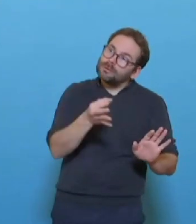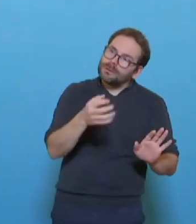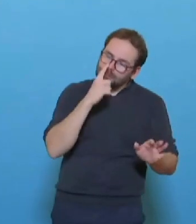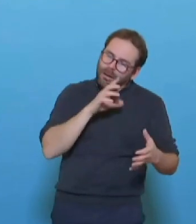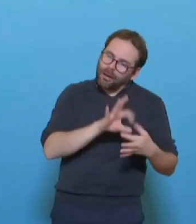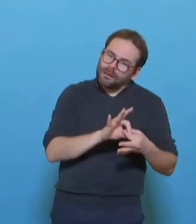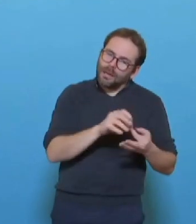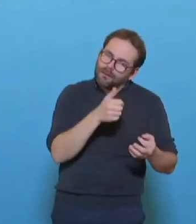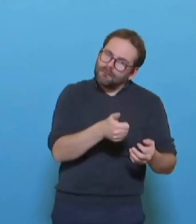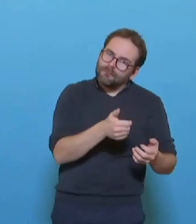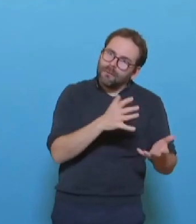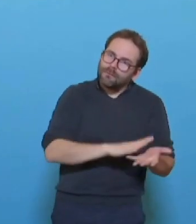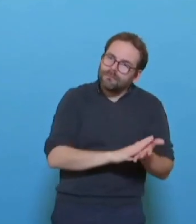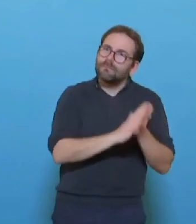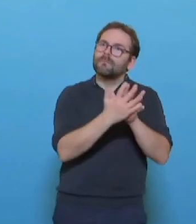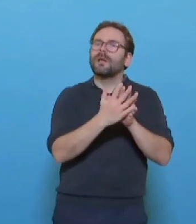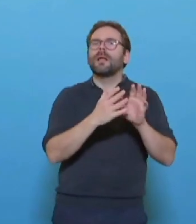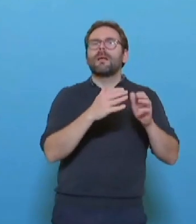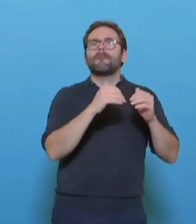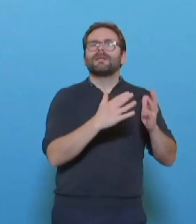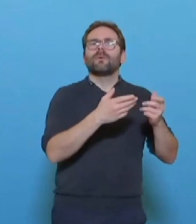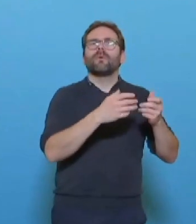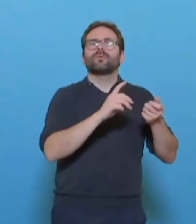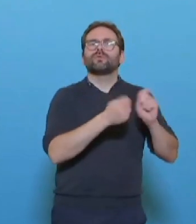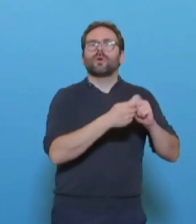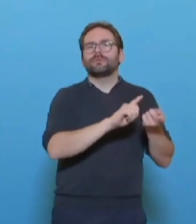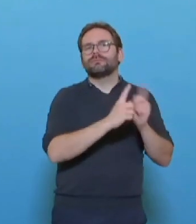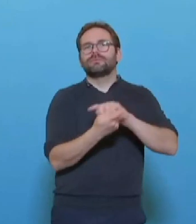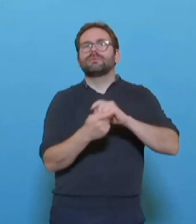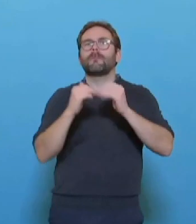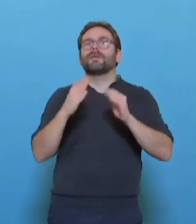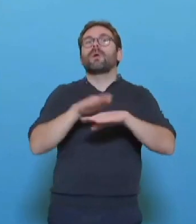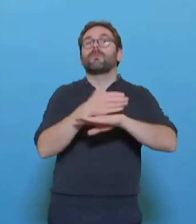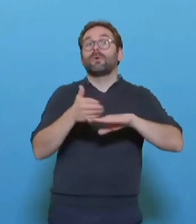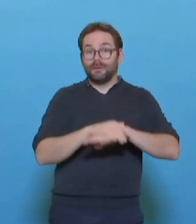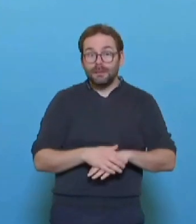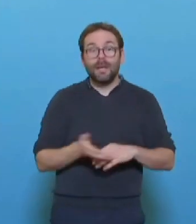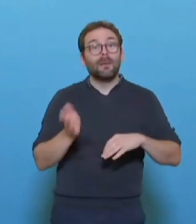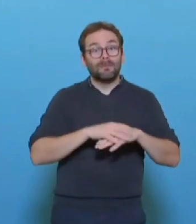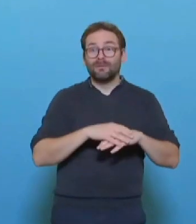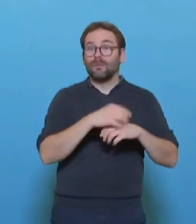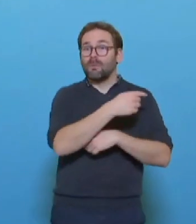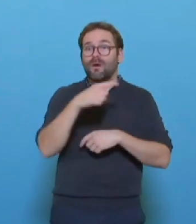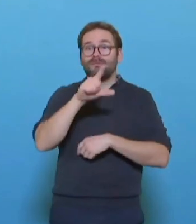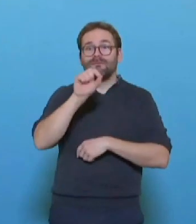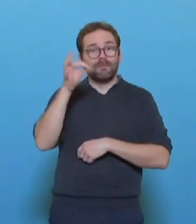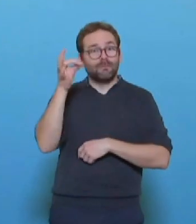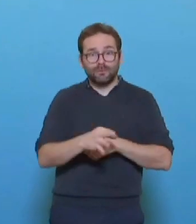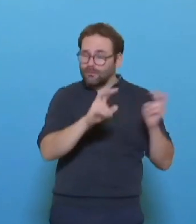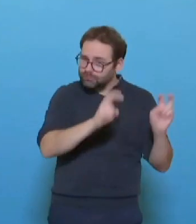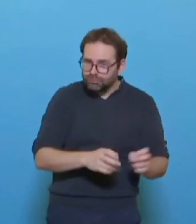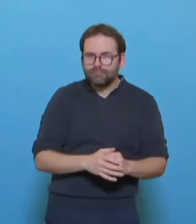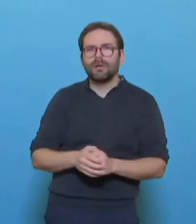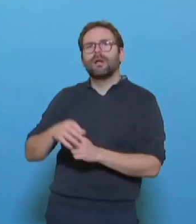attachement à transformer cette maison du change, ça représente moins 20% les baisses culturelles actuelles. Chez Trampolino, c'est